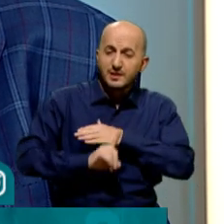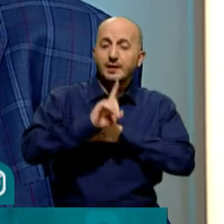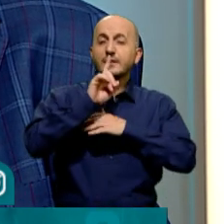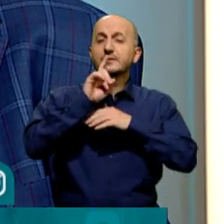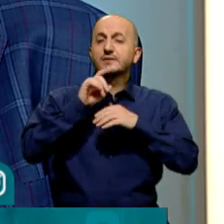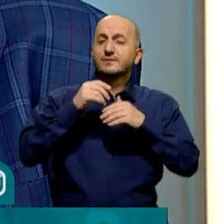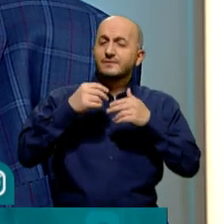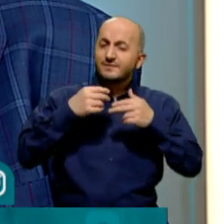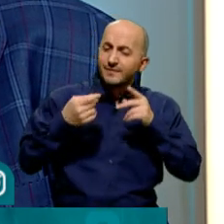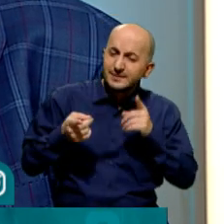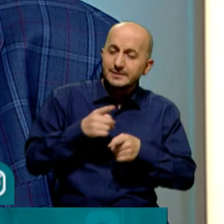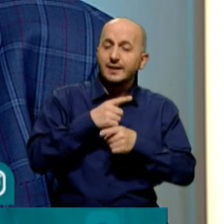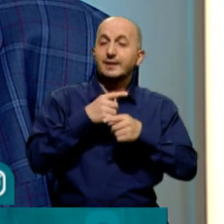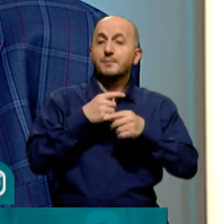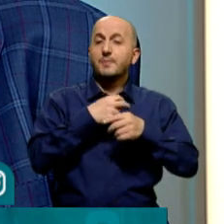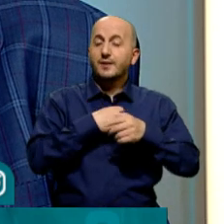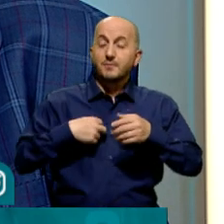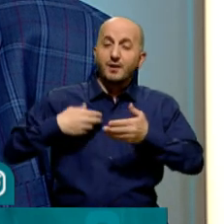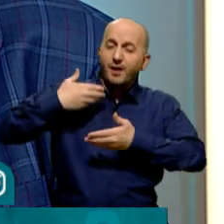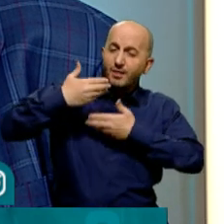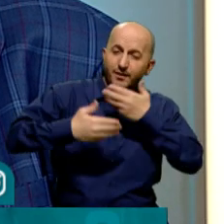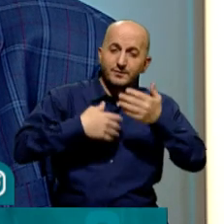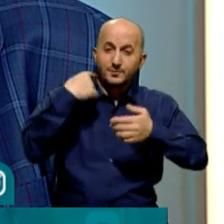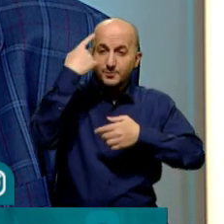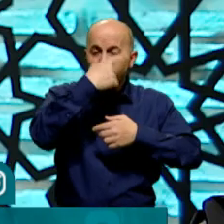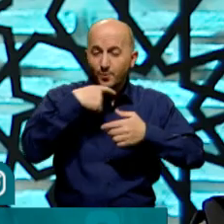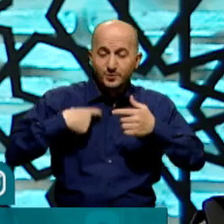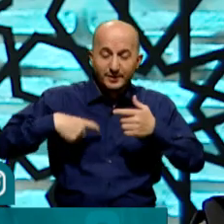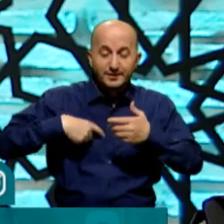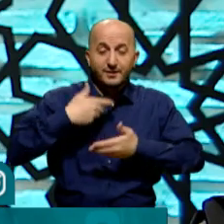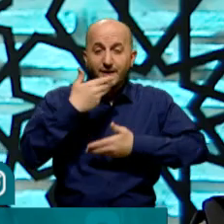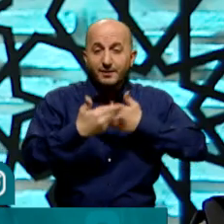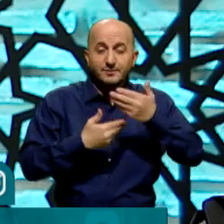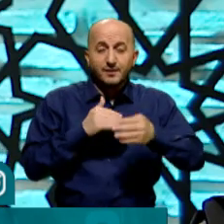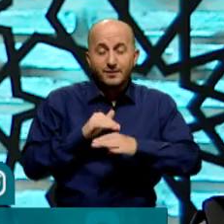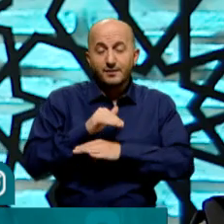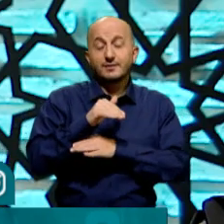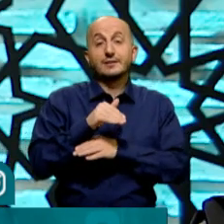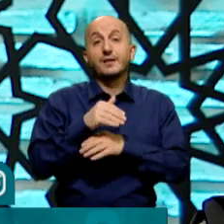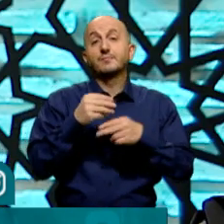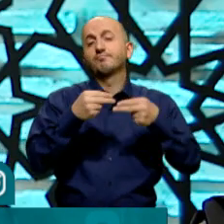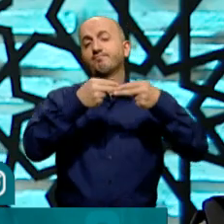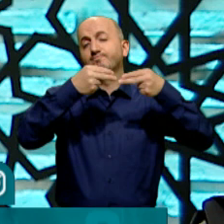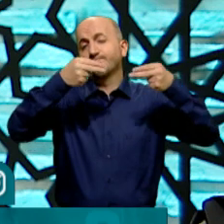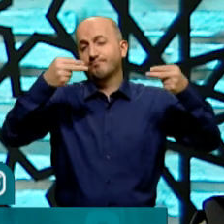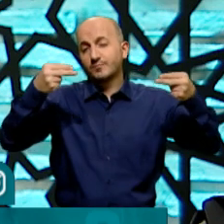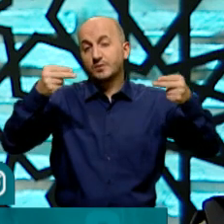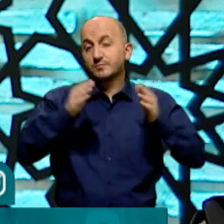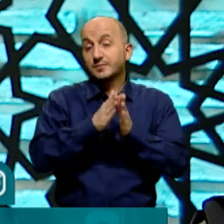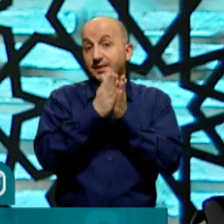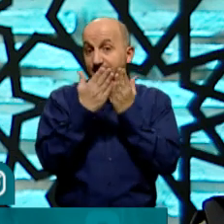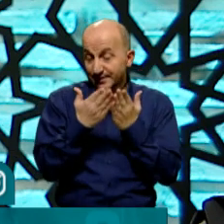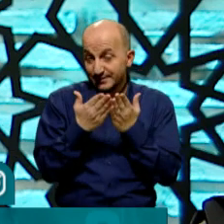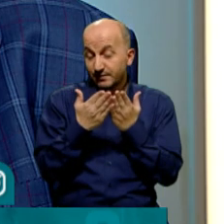gibi peygamberimizden bahseden, şemailinden, siretinden bahseden bir manzum eserdir. Hı hı. Onun